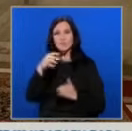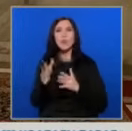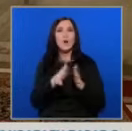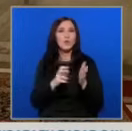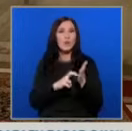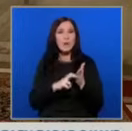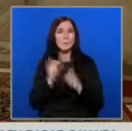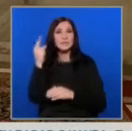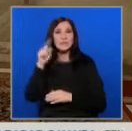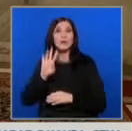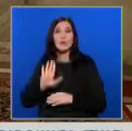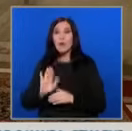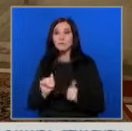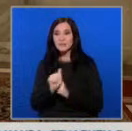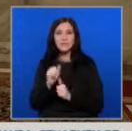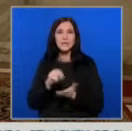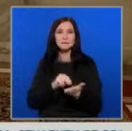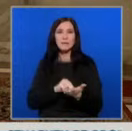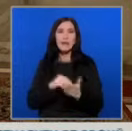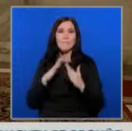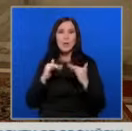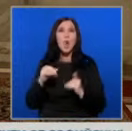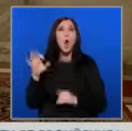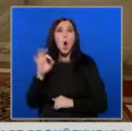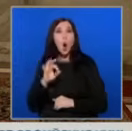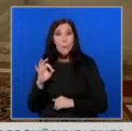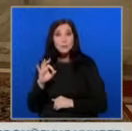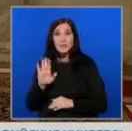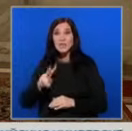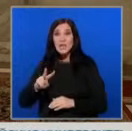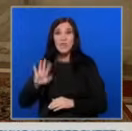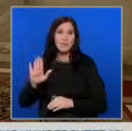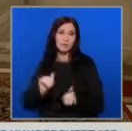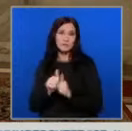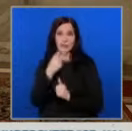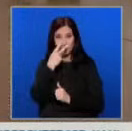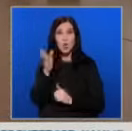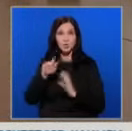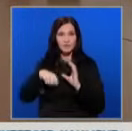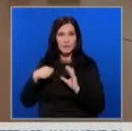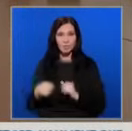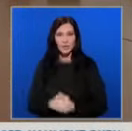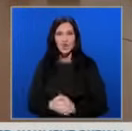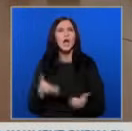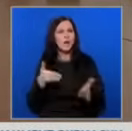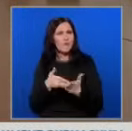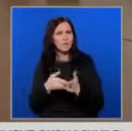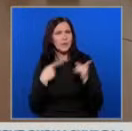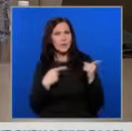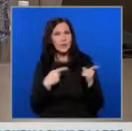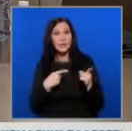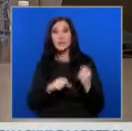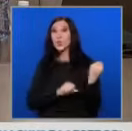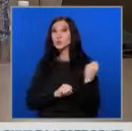негов заместник на Сметната палата, омбудсмана или негов заместник. Вижте още в репортажа. Въпреки критиките